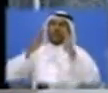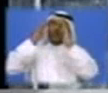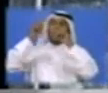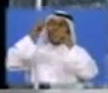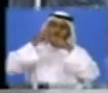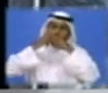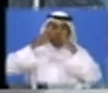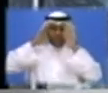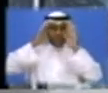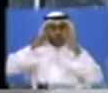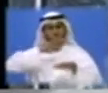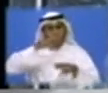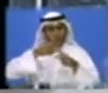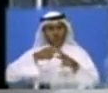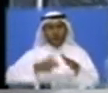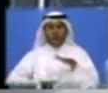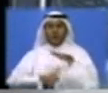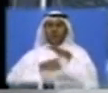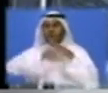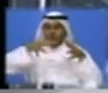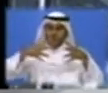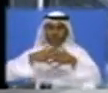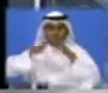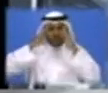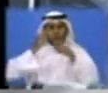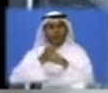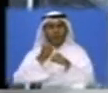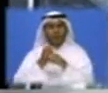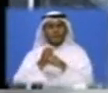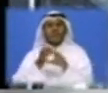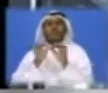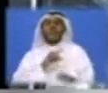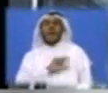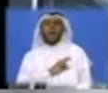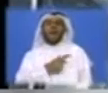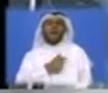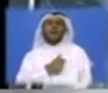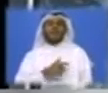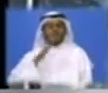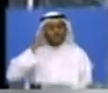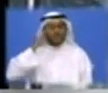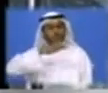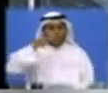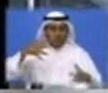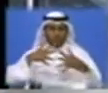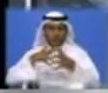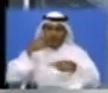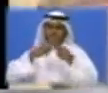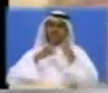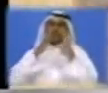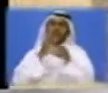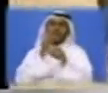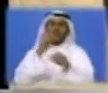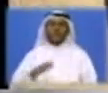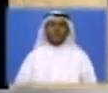الكويت ولامير الكويت وللقائمين في الجمعيه وللي بدونا وللي بقدو دائما والف شكر وكل عام وانتم